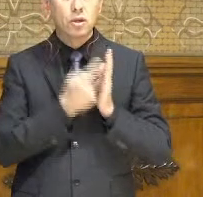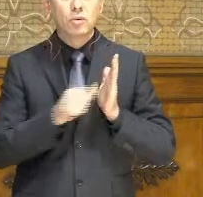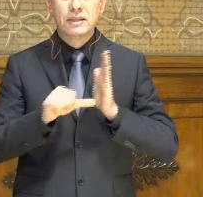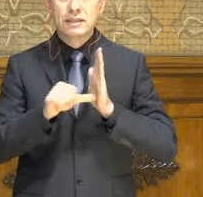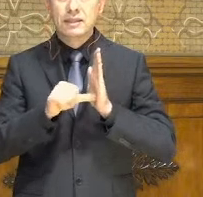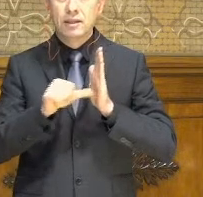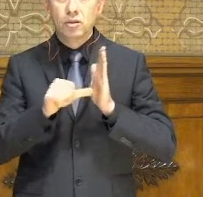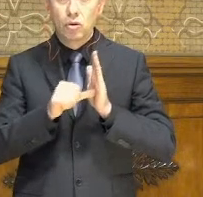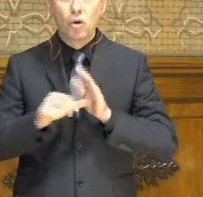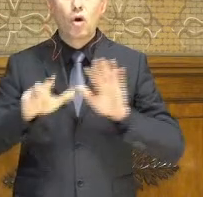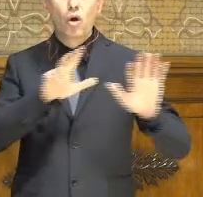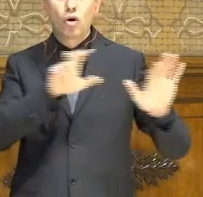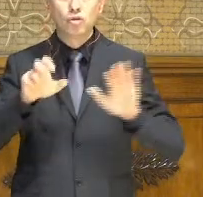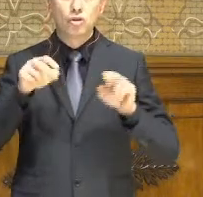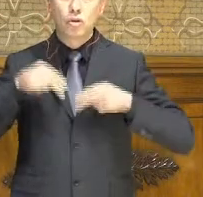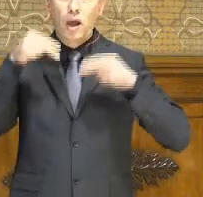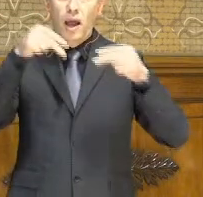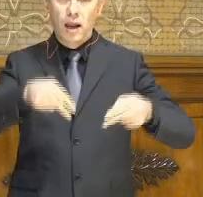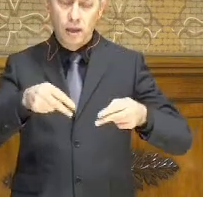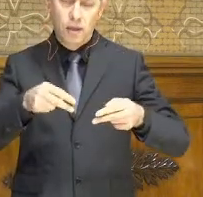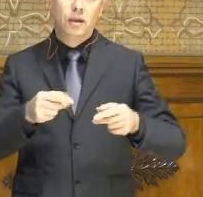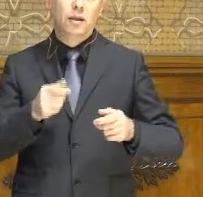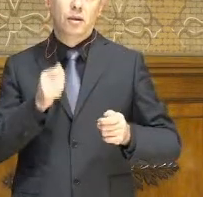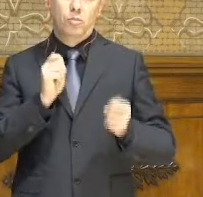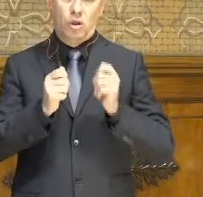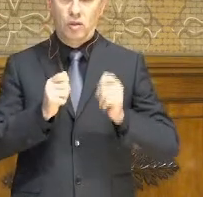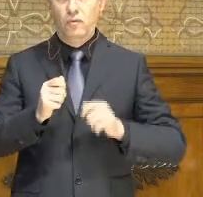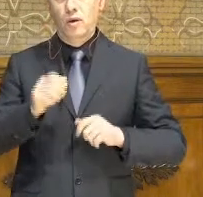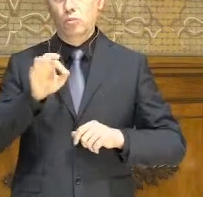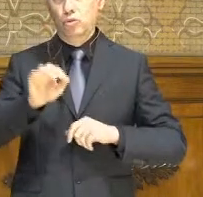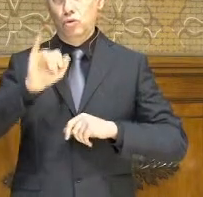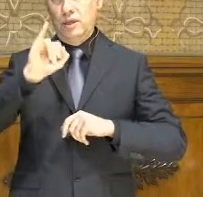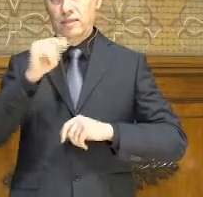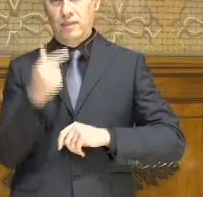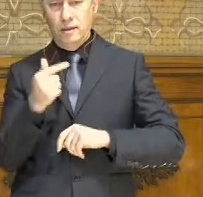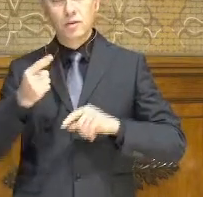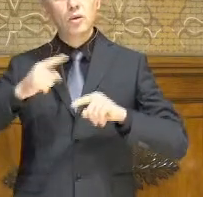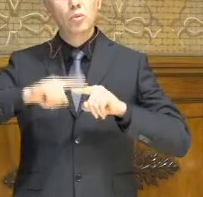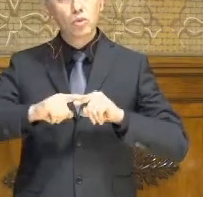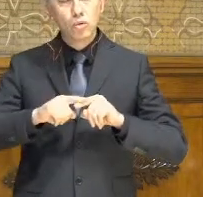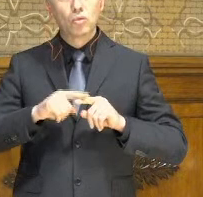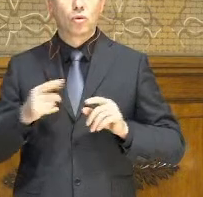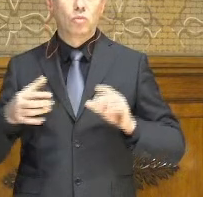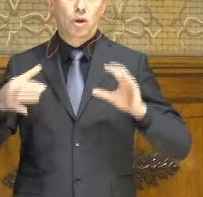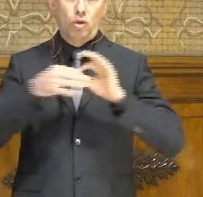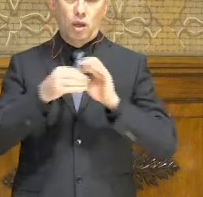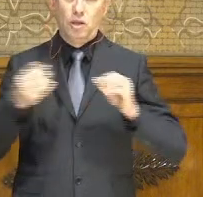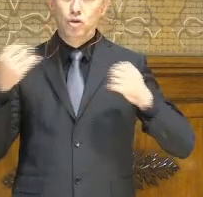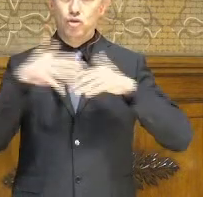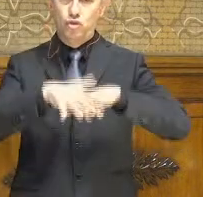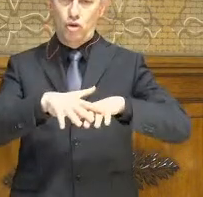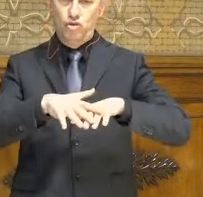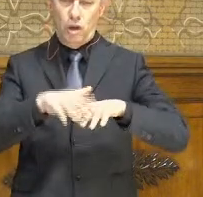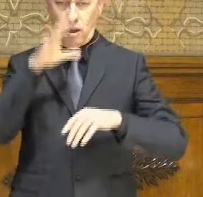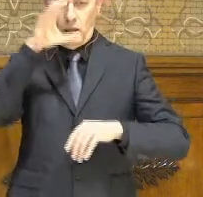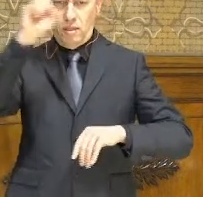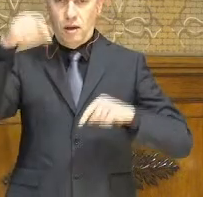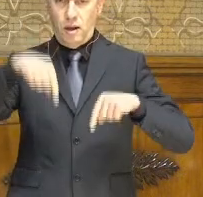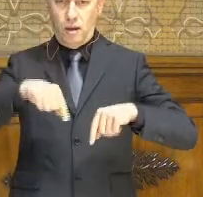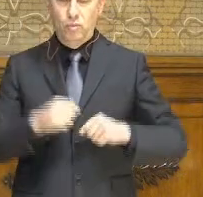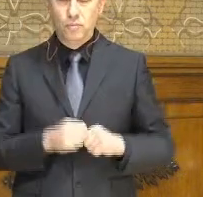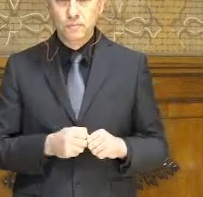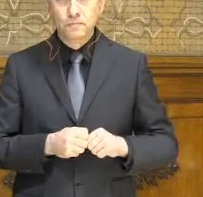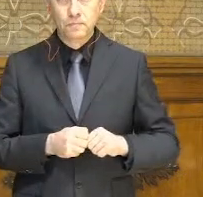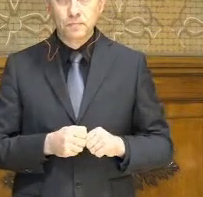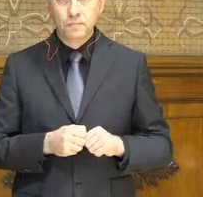dedicato 800anniunipd.it e restare collegati con tutti i canali social di Ateneo. Un